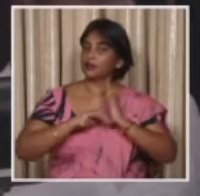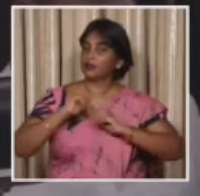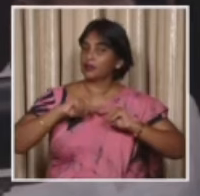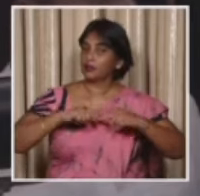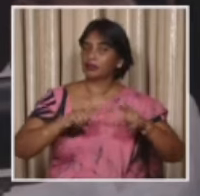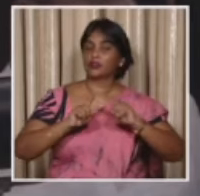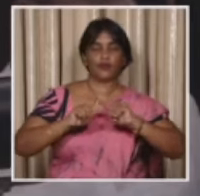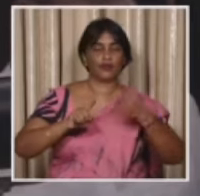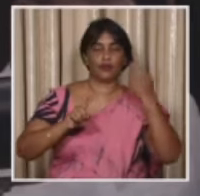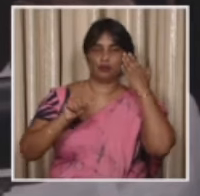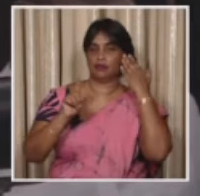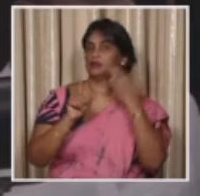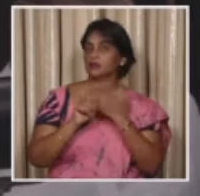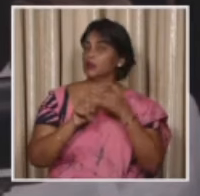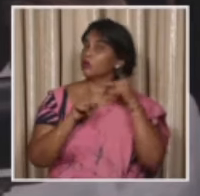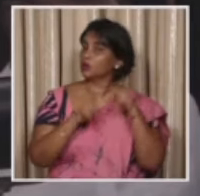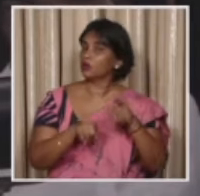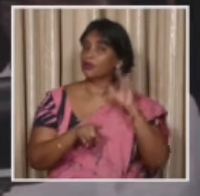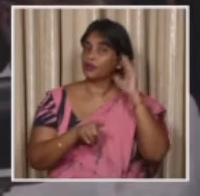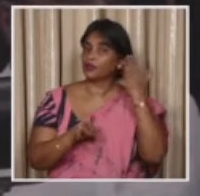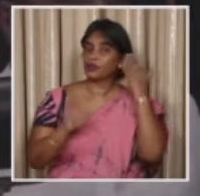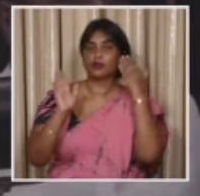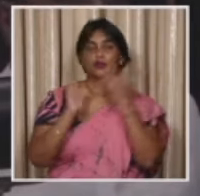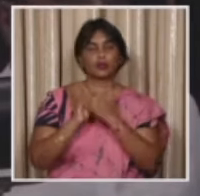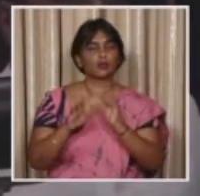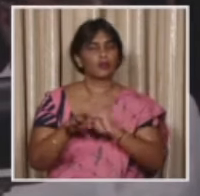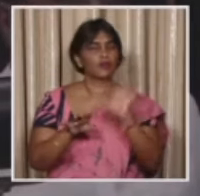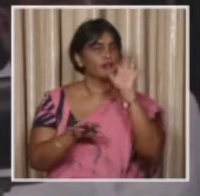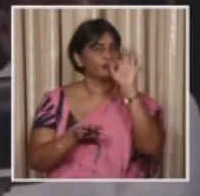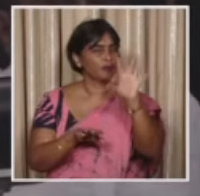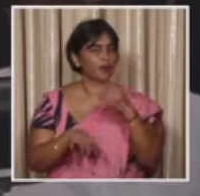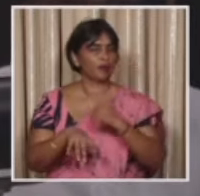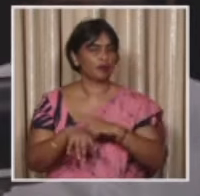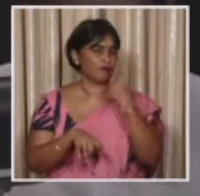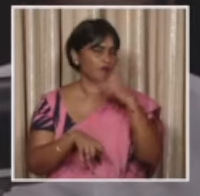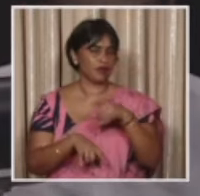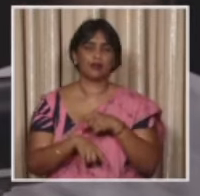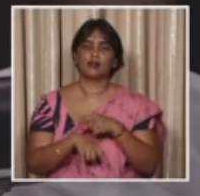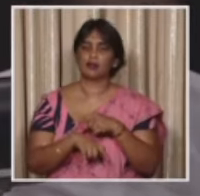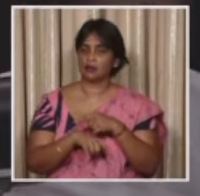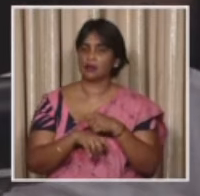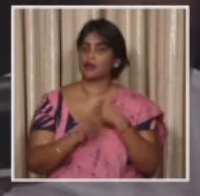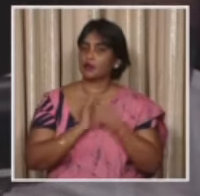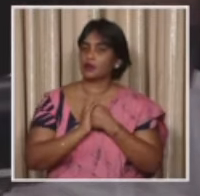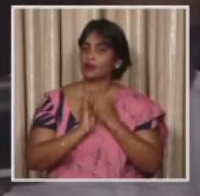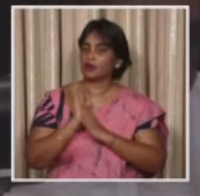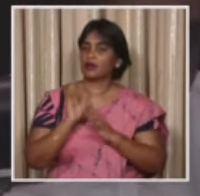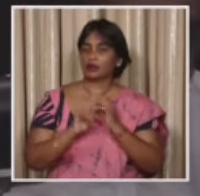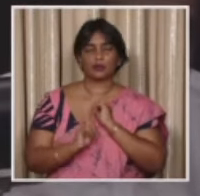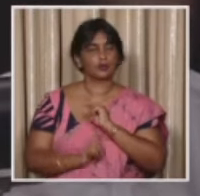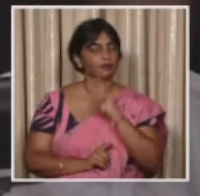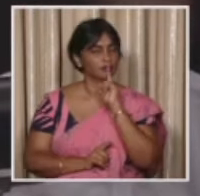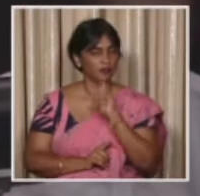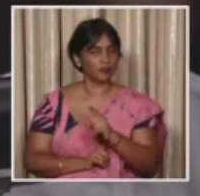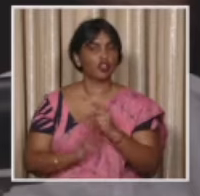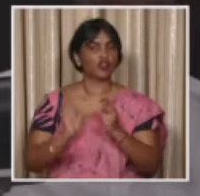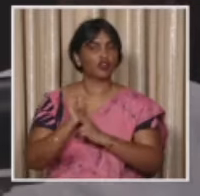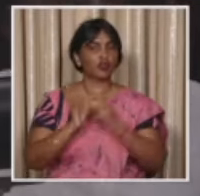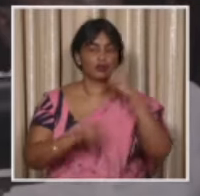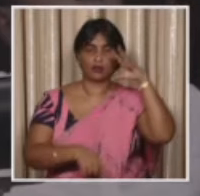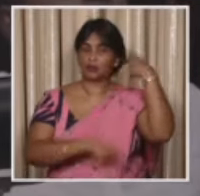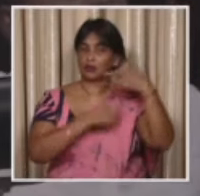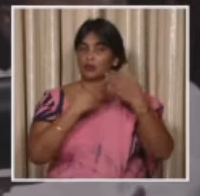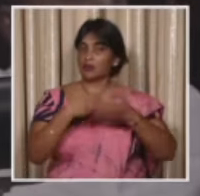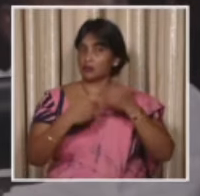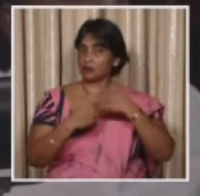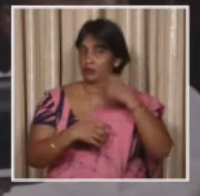වෙනත් කාරණාවක්. මෙහිදී විශේෂයෙන් මතක් කරන විනාඩි 5ක කාලයක් තියෙන නිසා ගෞරව අමාත්‍යතුමාට මතක් කරන් නොරොච්චෝලේ බලාගාරය හදාද්දී